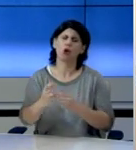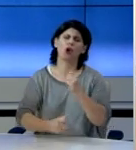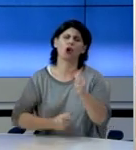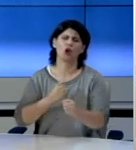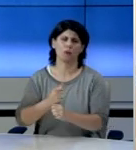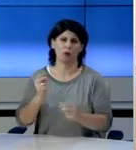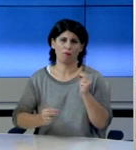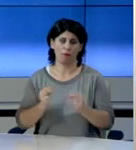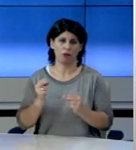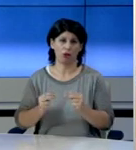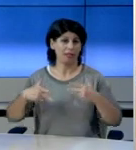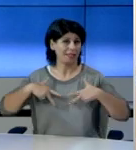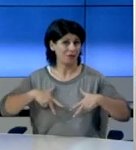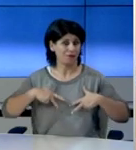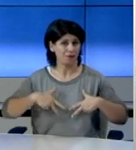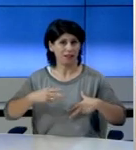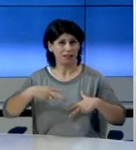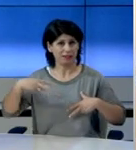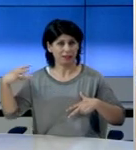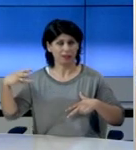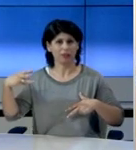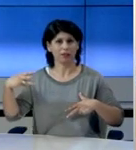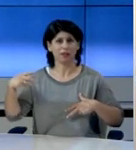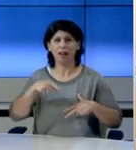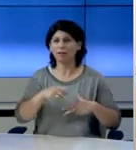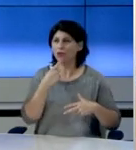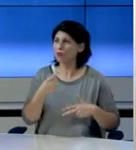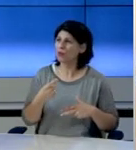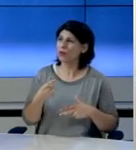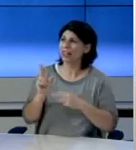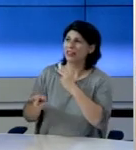Η κυβέρνηση του ΣΥΡΙΖΑ ήταν αυτή, η θεσμικά αναλφάβητη όπως τη λέγατε,